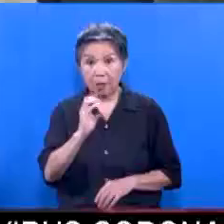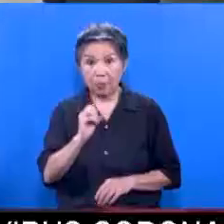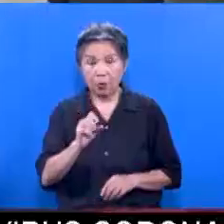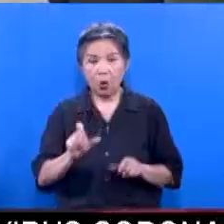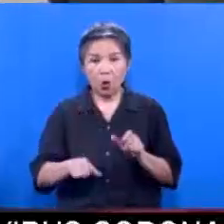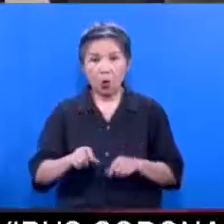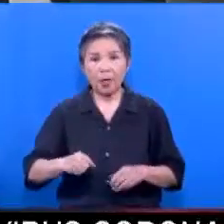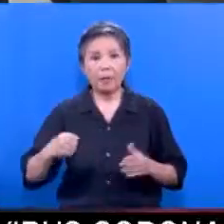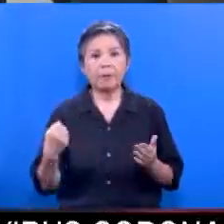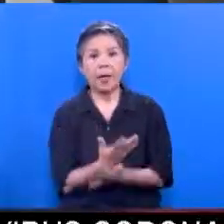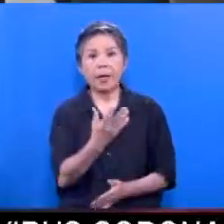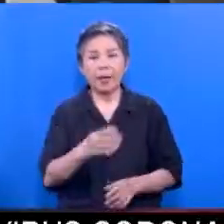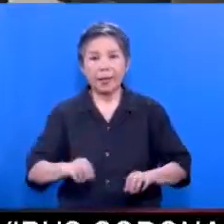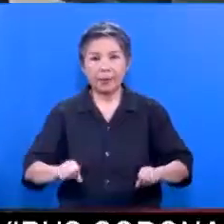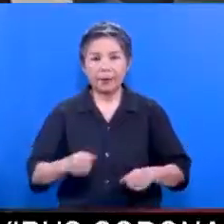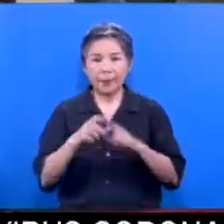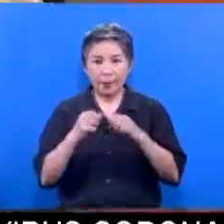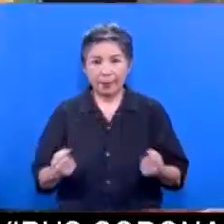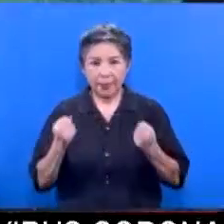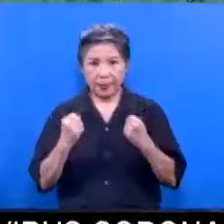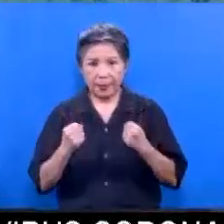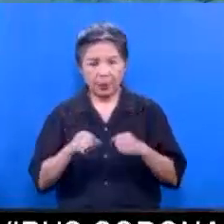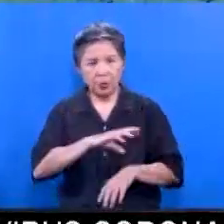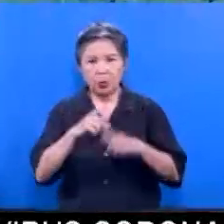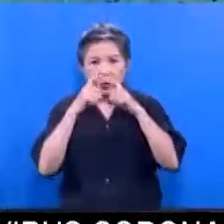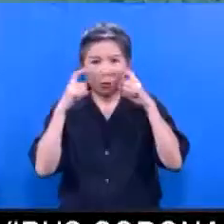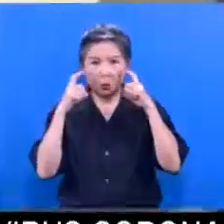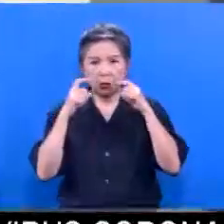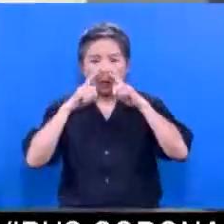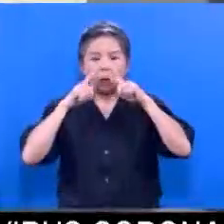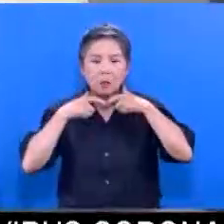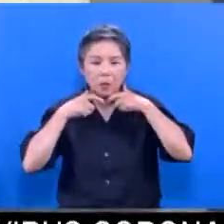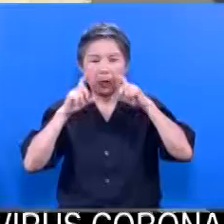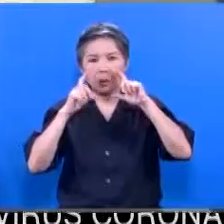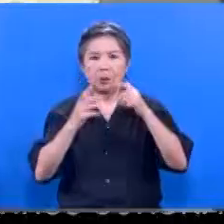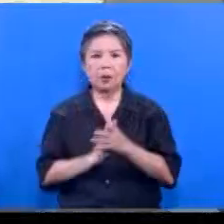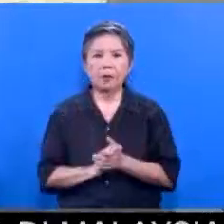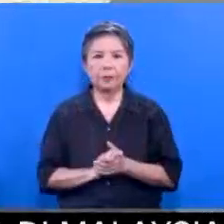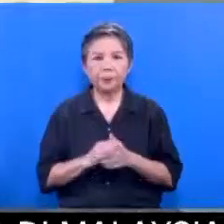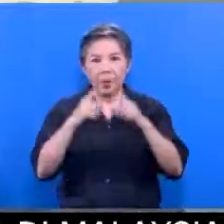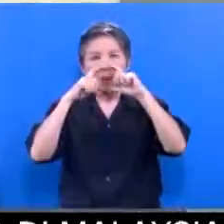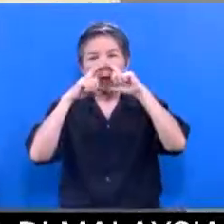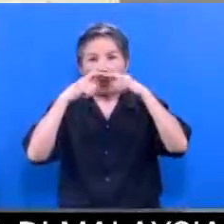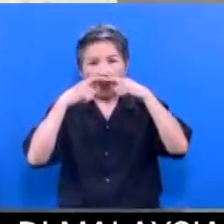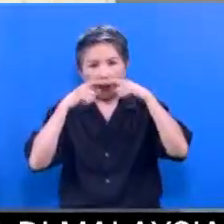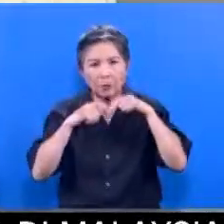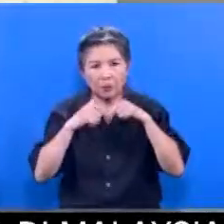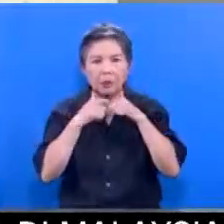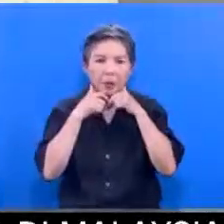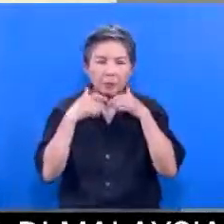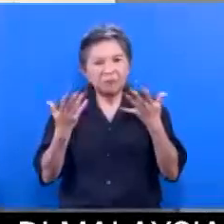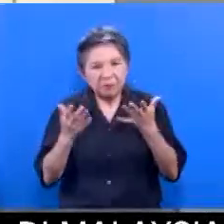protokol kesehatan. Mereka kedapatan tidak mengenakan masker dengan baik dan benar, yaitu menutup hidung, mulut, dan dagu.